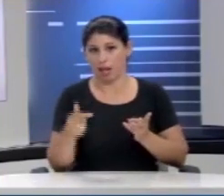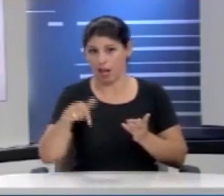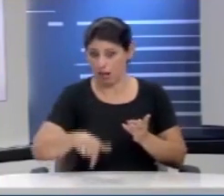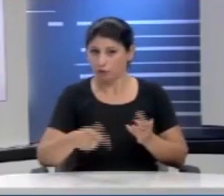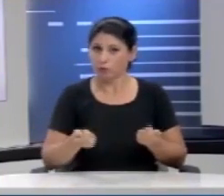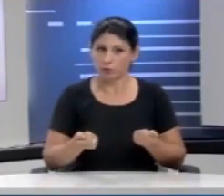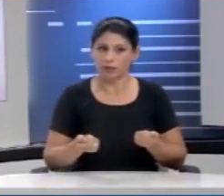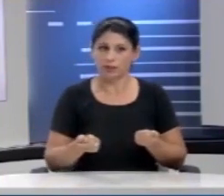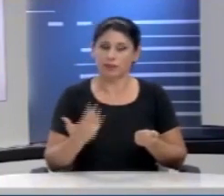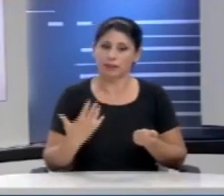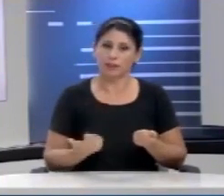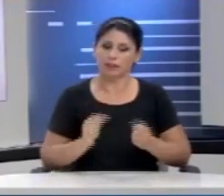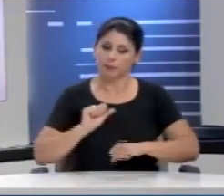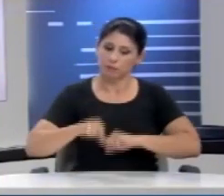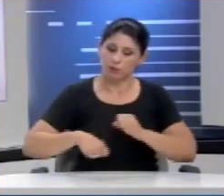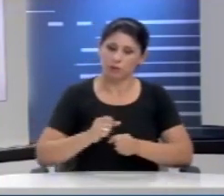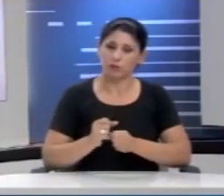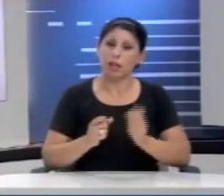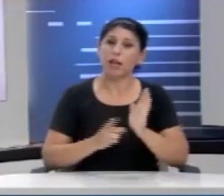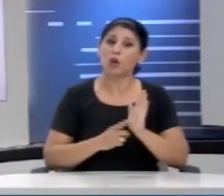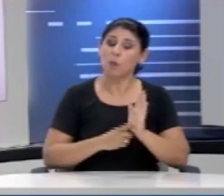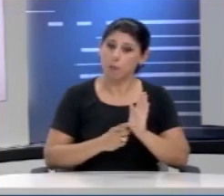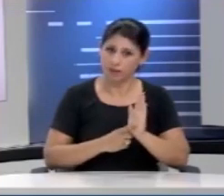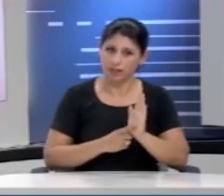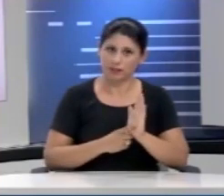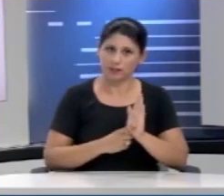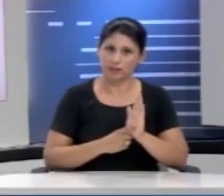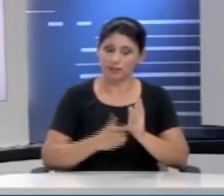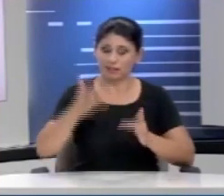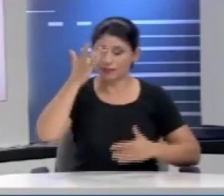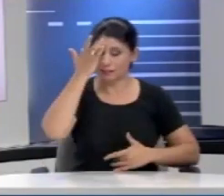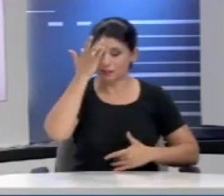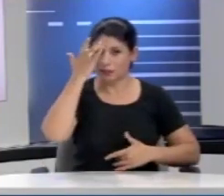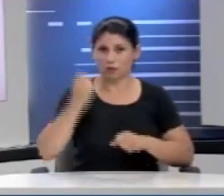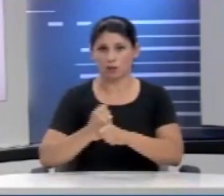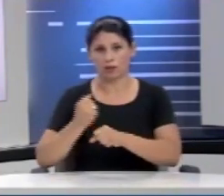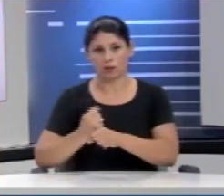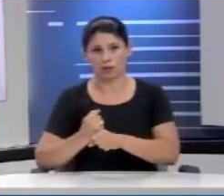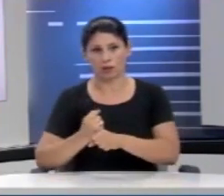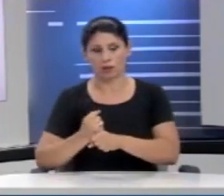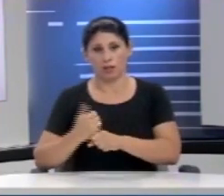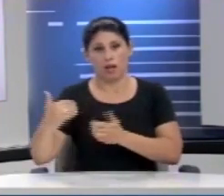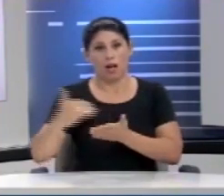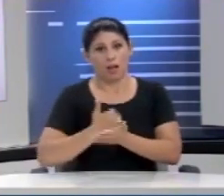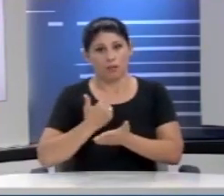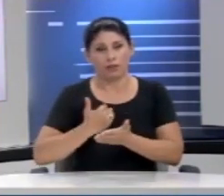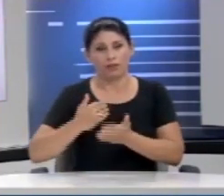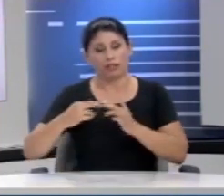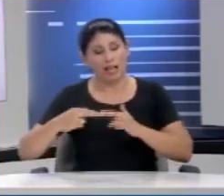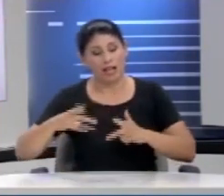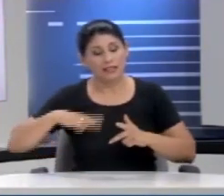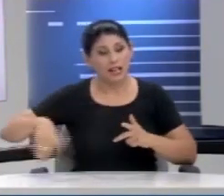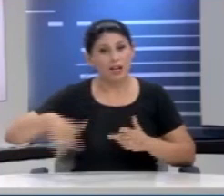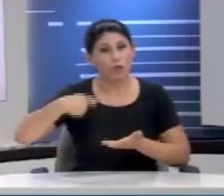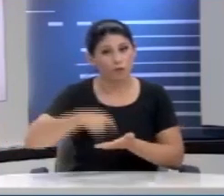που κάνετε είναι να προσπαθείτε να νομιμοποιήσετε στη συνείδηση των εργαζομένων άδικους,